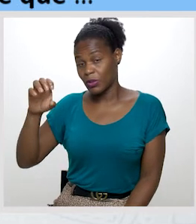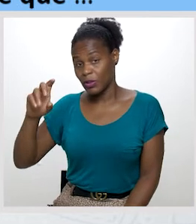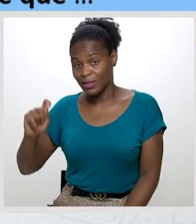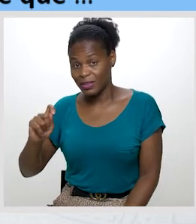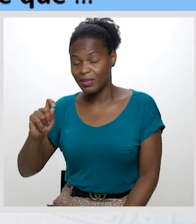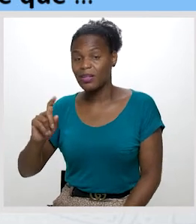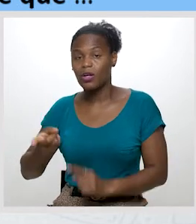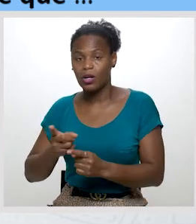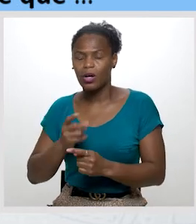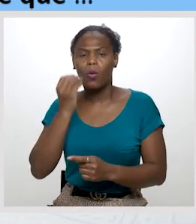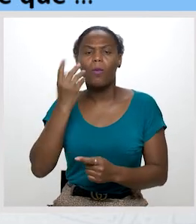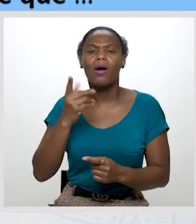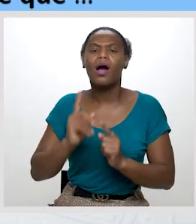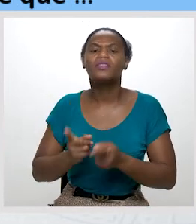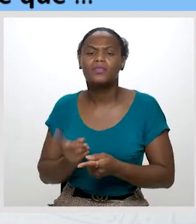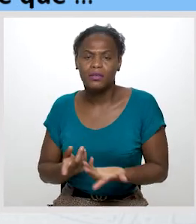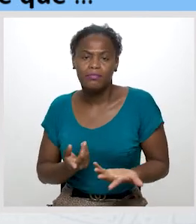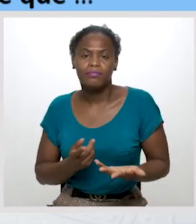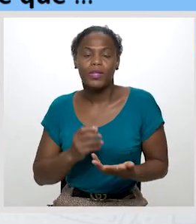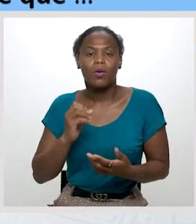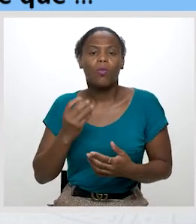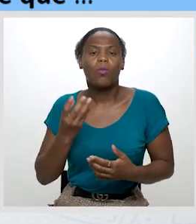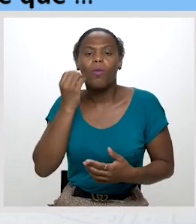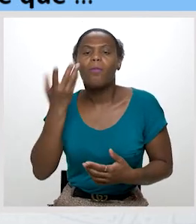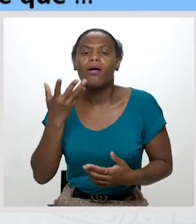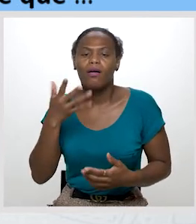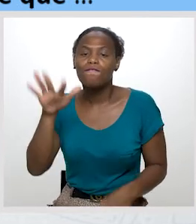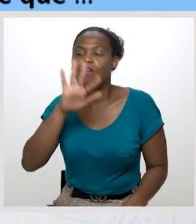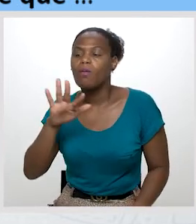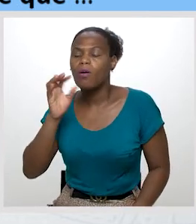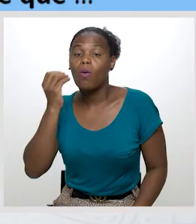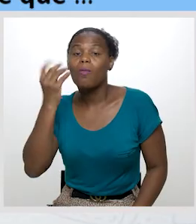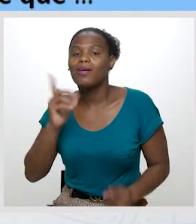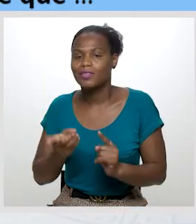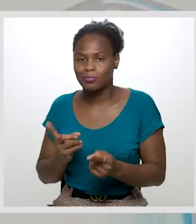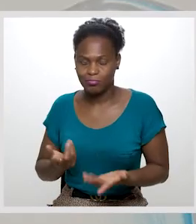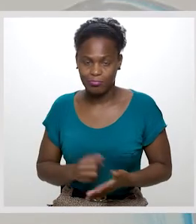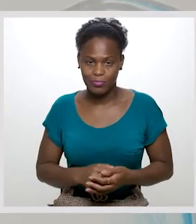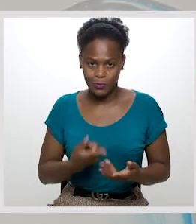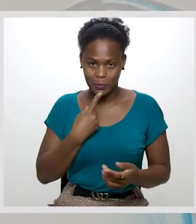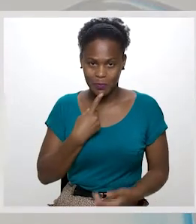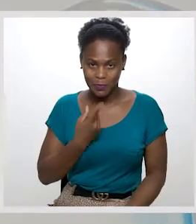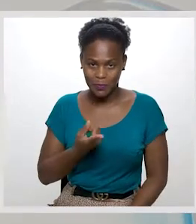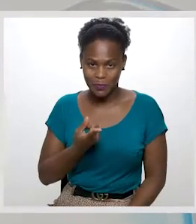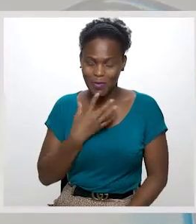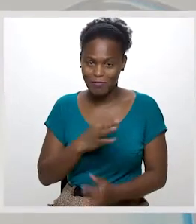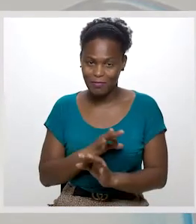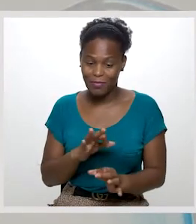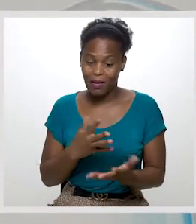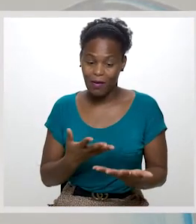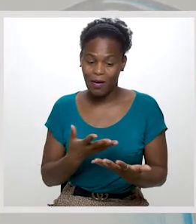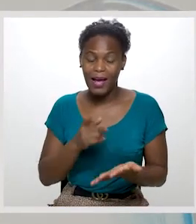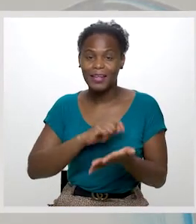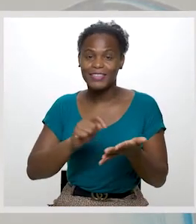dire comment est-ce que, ou bien de quelle manière est-ce que. Tu as compris? Parfait. Maintenant, on